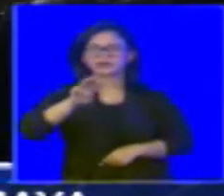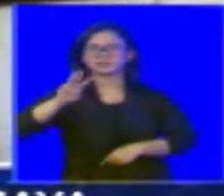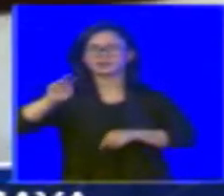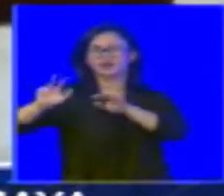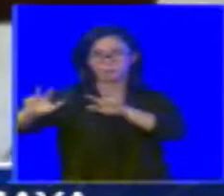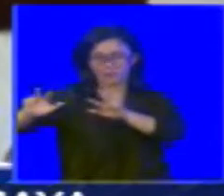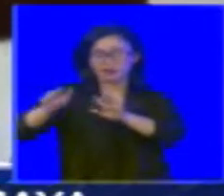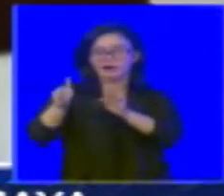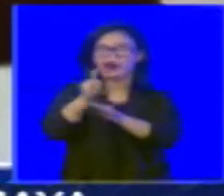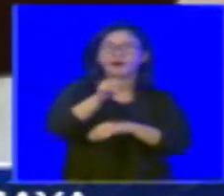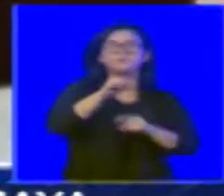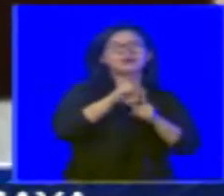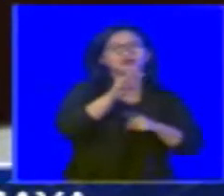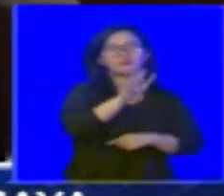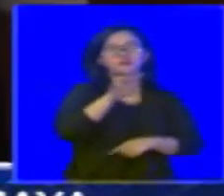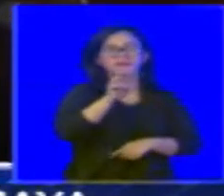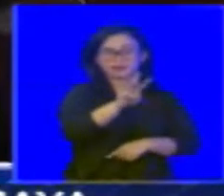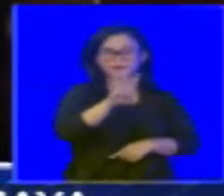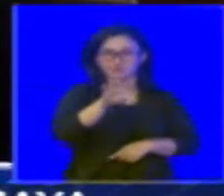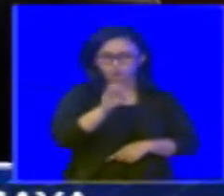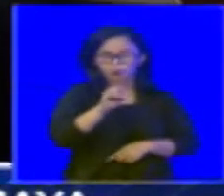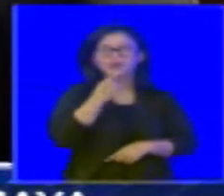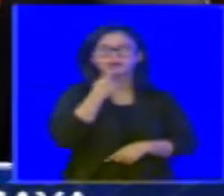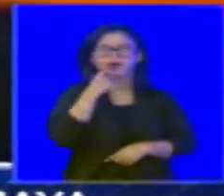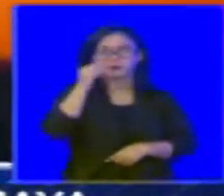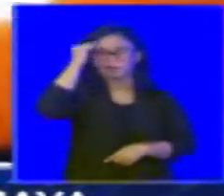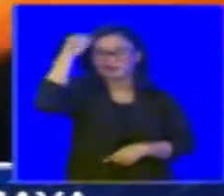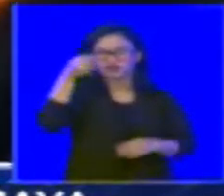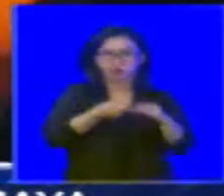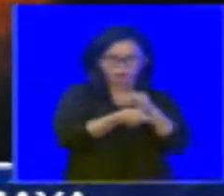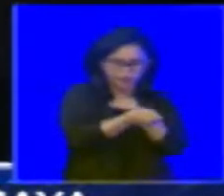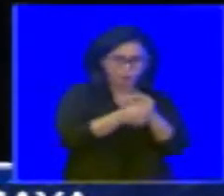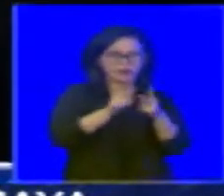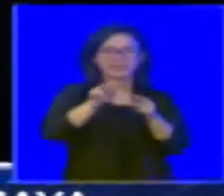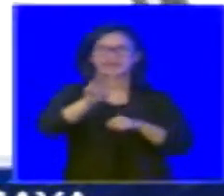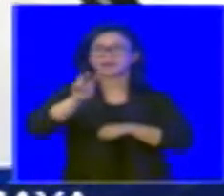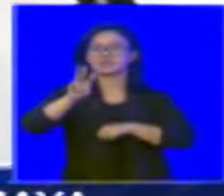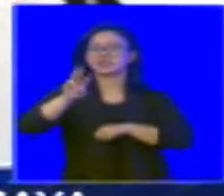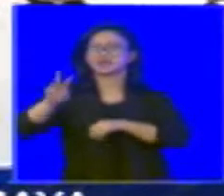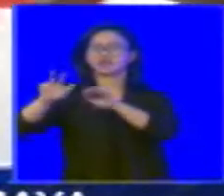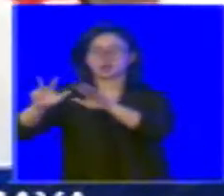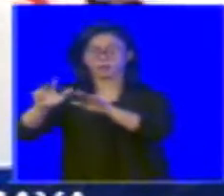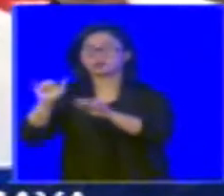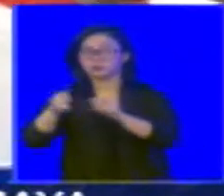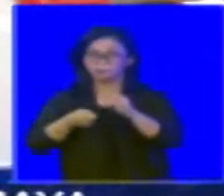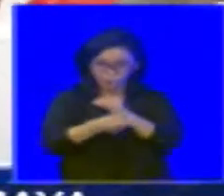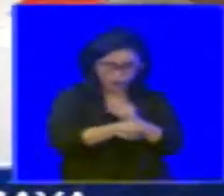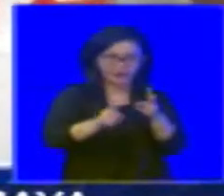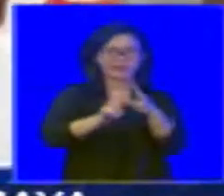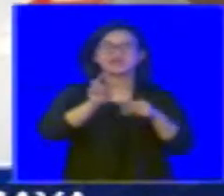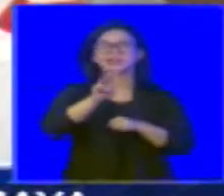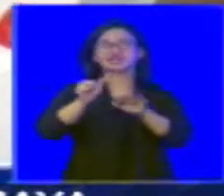itu pembunuhan dengan berencana, ya. Kemudian 338 pembunuhan, kemudian juga di pasal